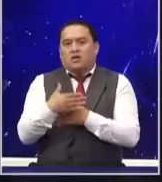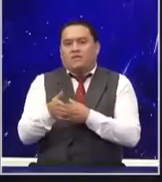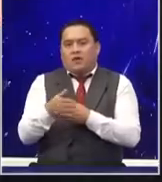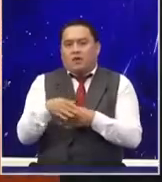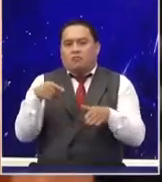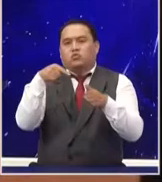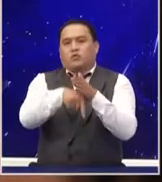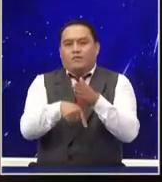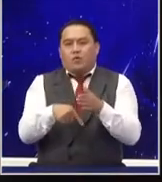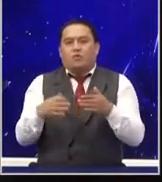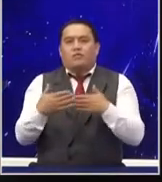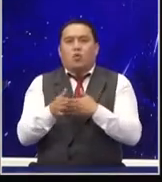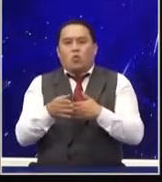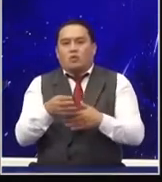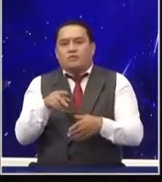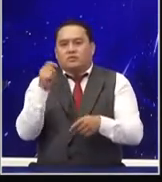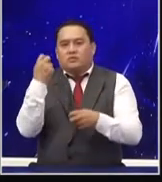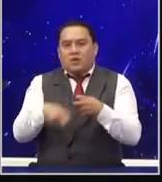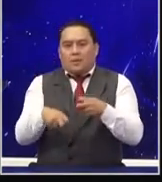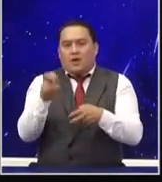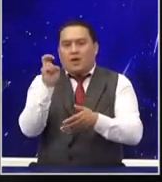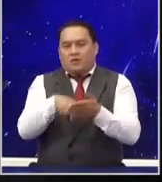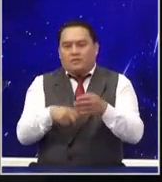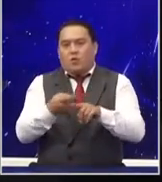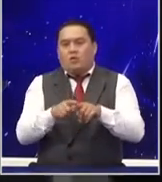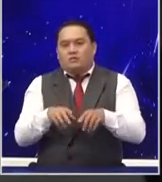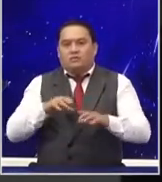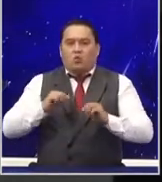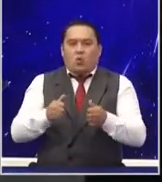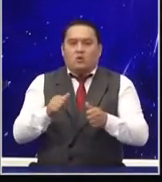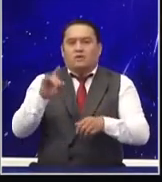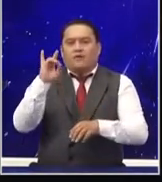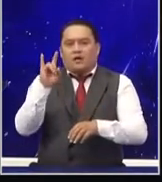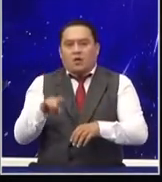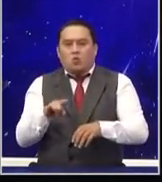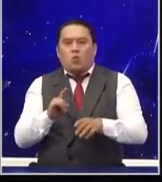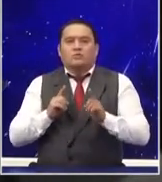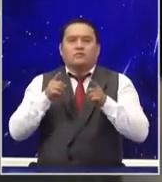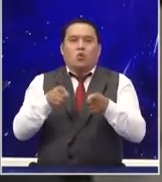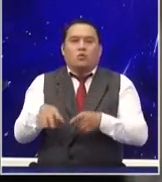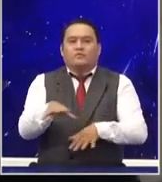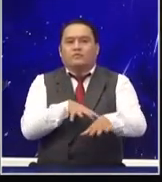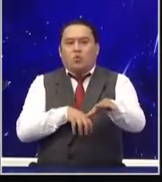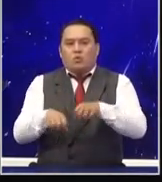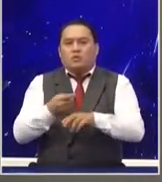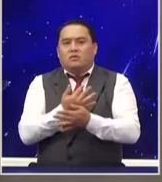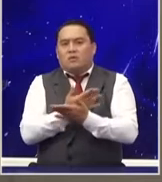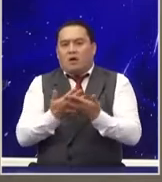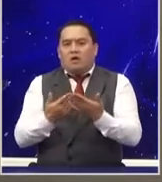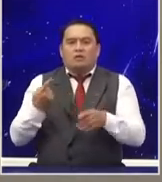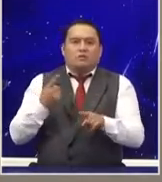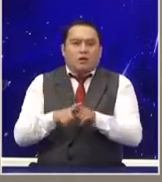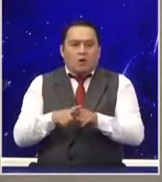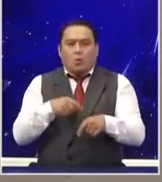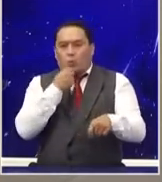дверями, проникал внутрь. Иногда взламывал замки, разбивал и выдавливал окна. В числе похищенного имущества различная бытовая